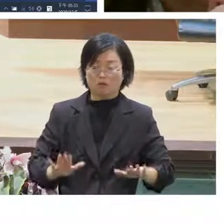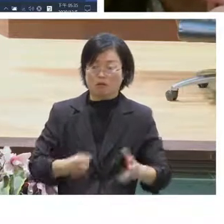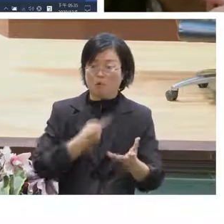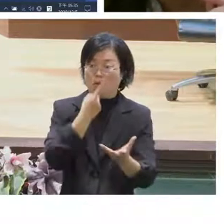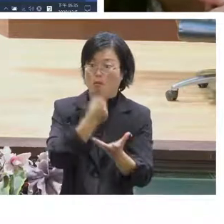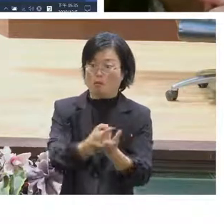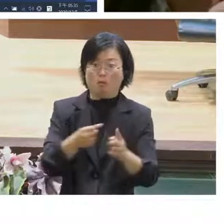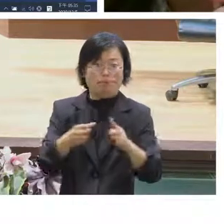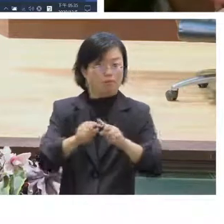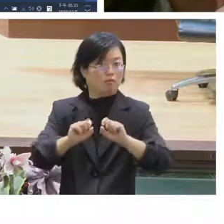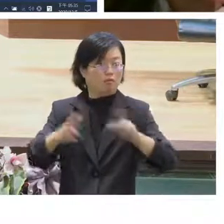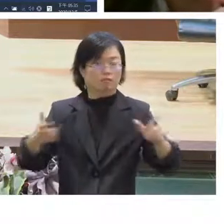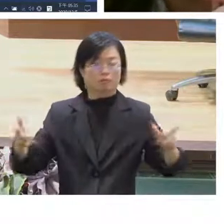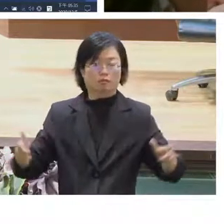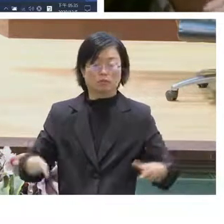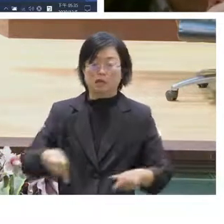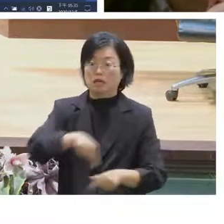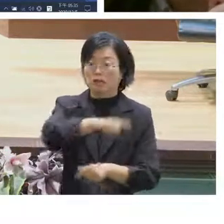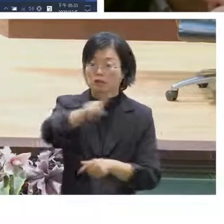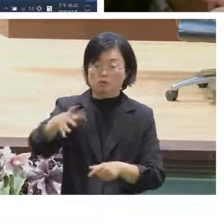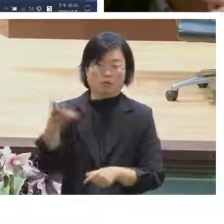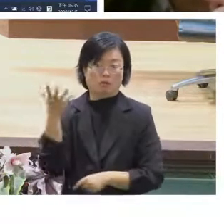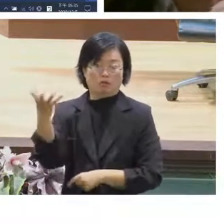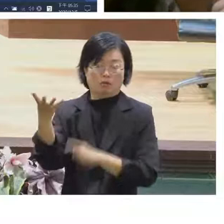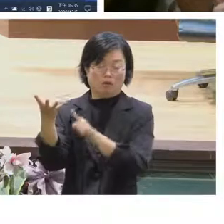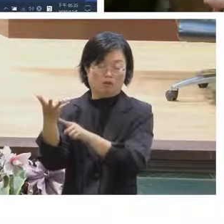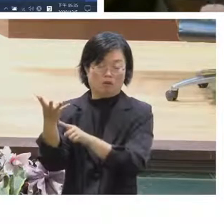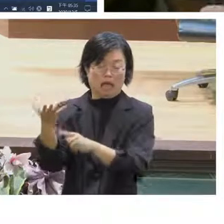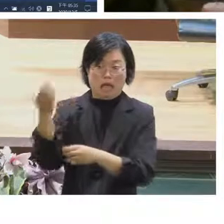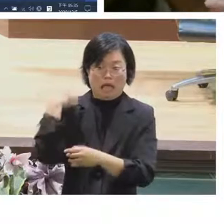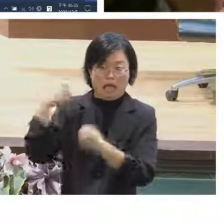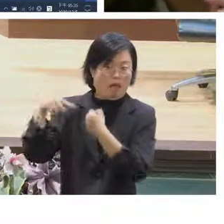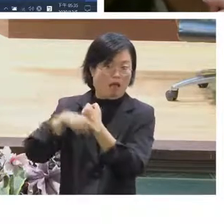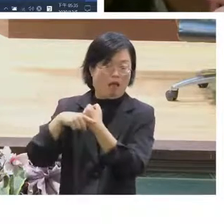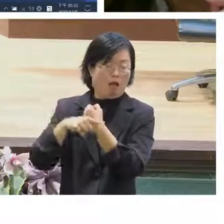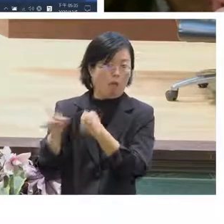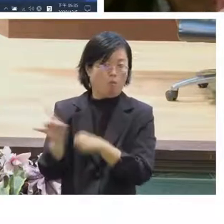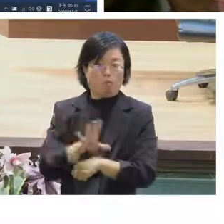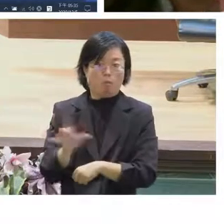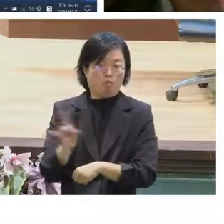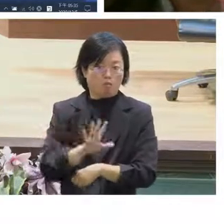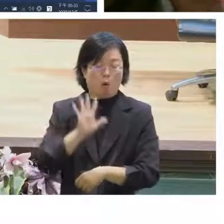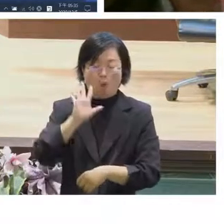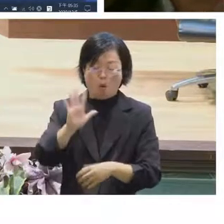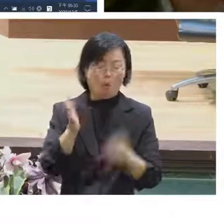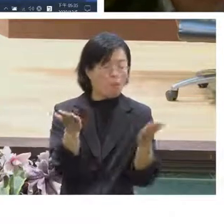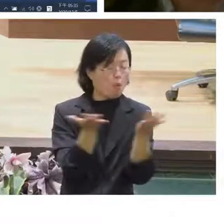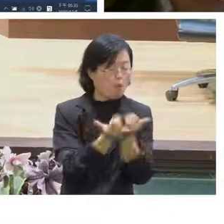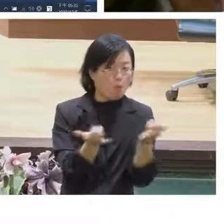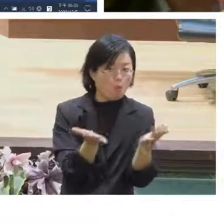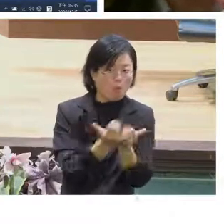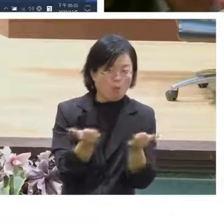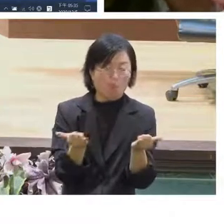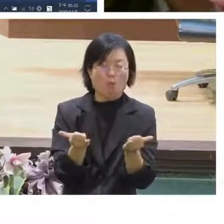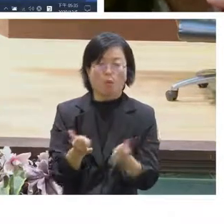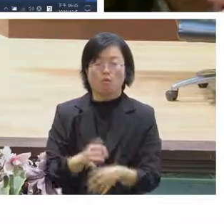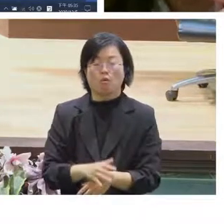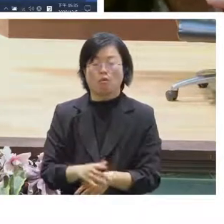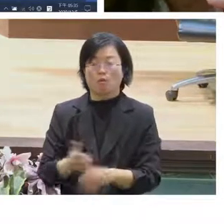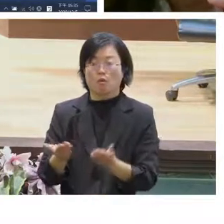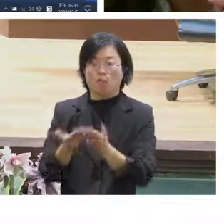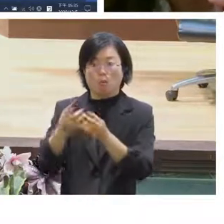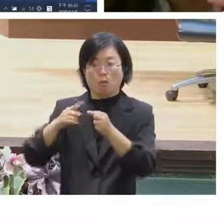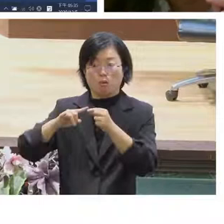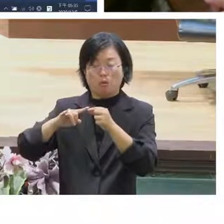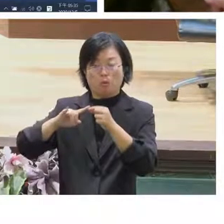身是没有研究背景的有学生或是有可能有中学生也有，对，